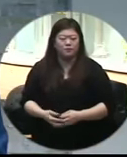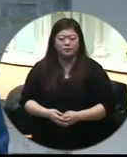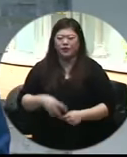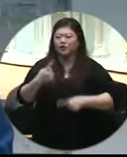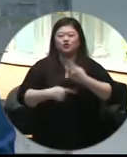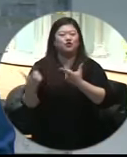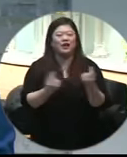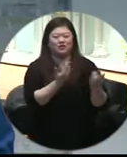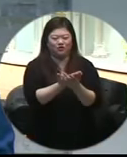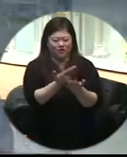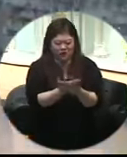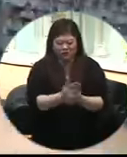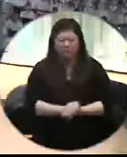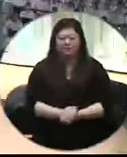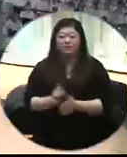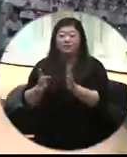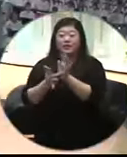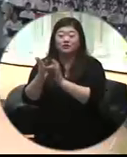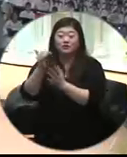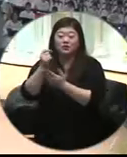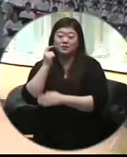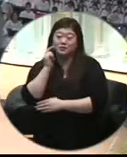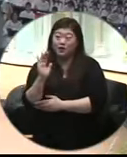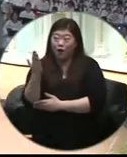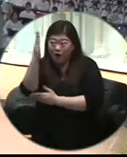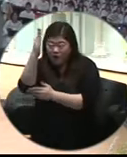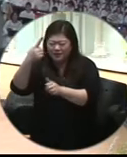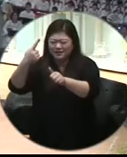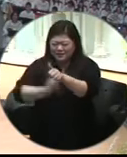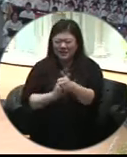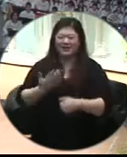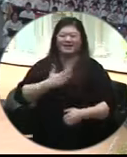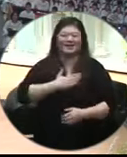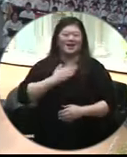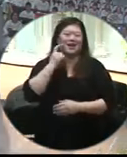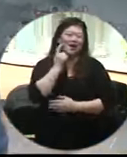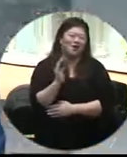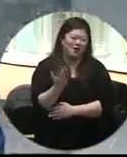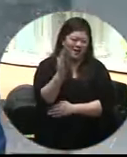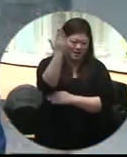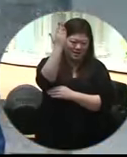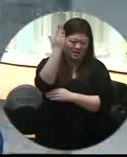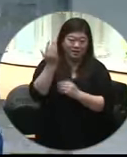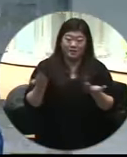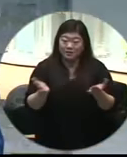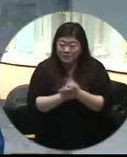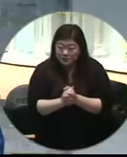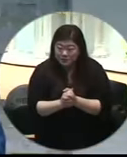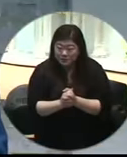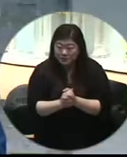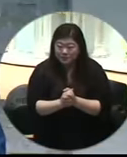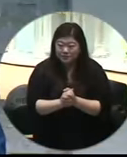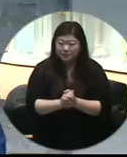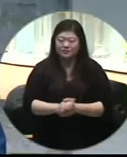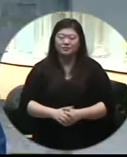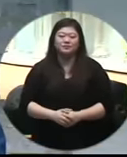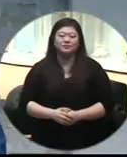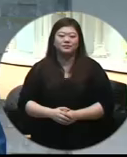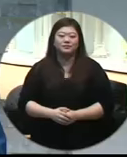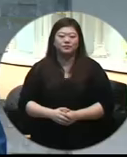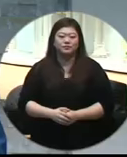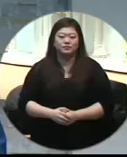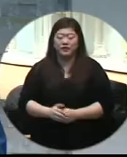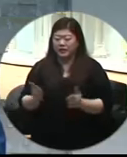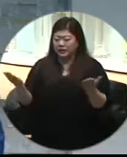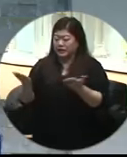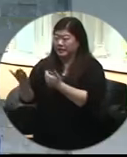따라서 예수의 영광, 내 영광. 그것을 알아야 돼요. 그래서 예수님이 진 십자가, 우리도 맡긴 직분